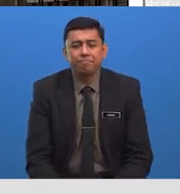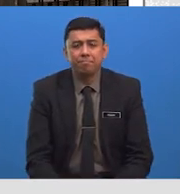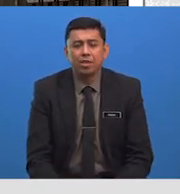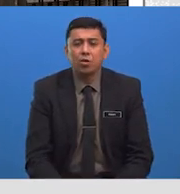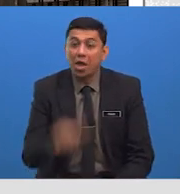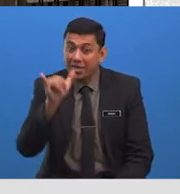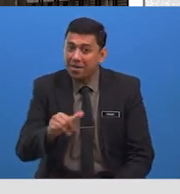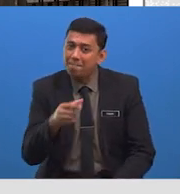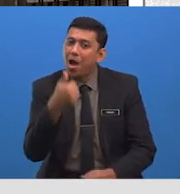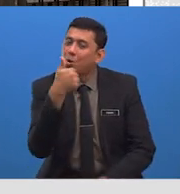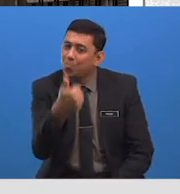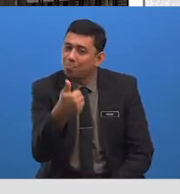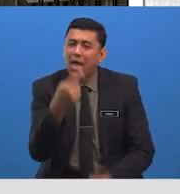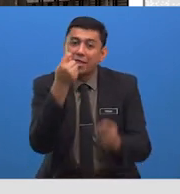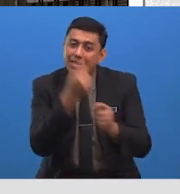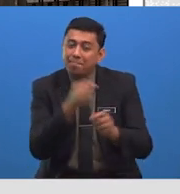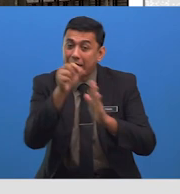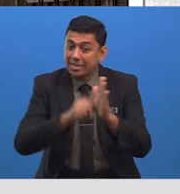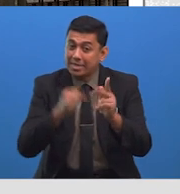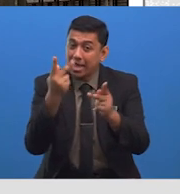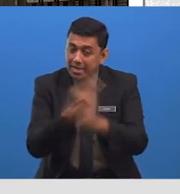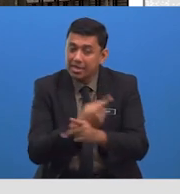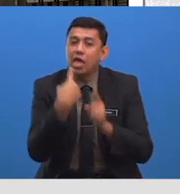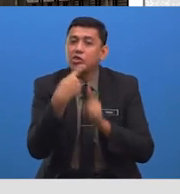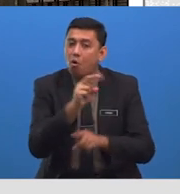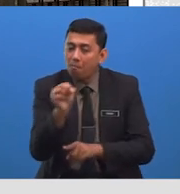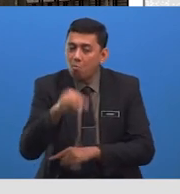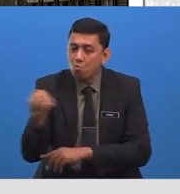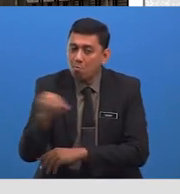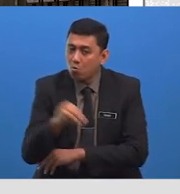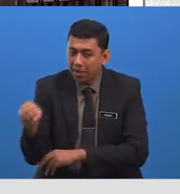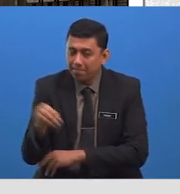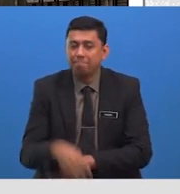Ya, bagus. Tepat sekali jawapan itu, murid-murid.